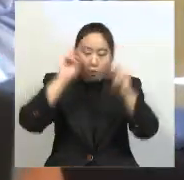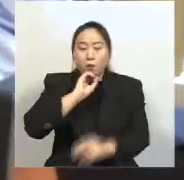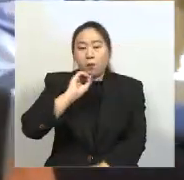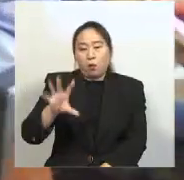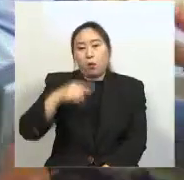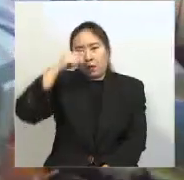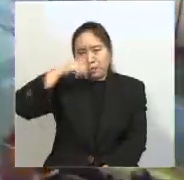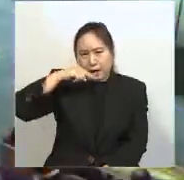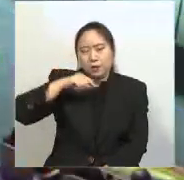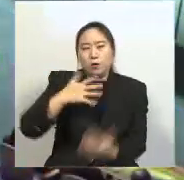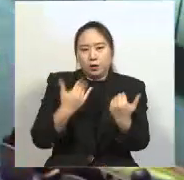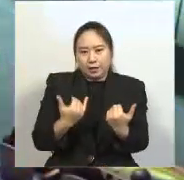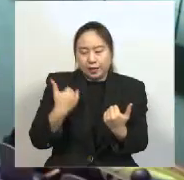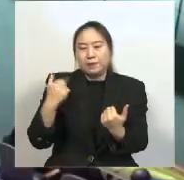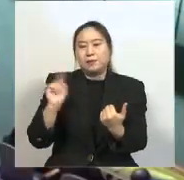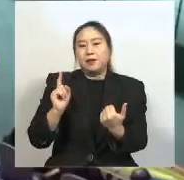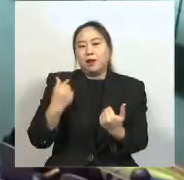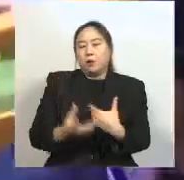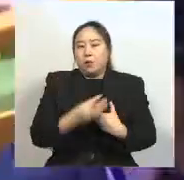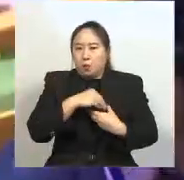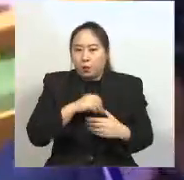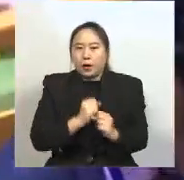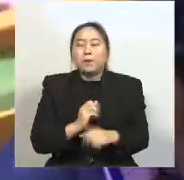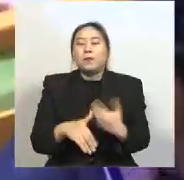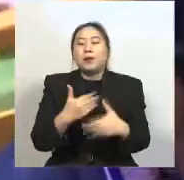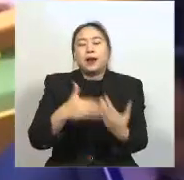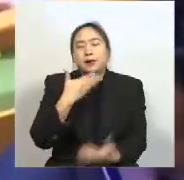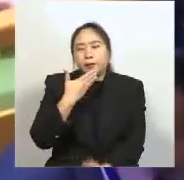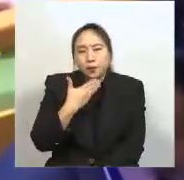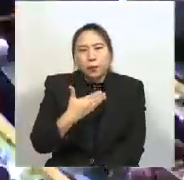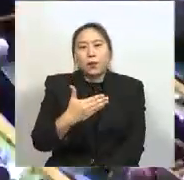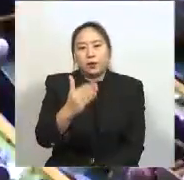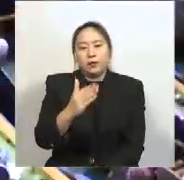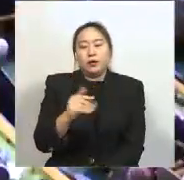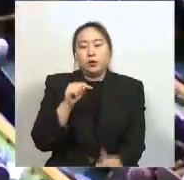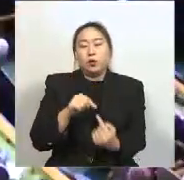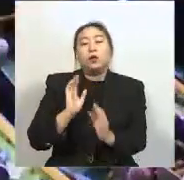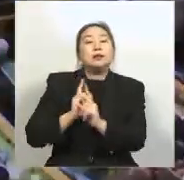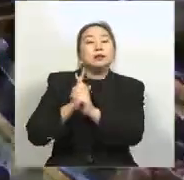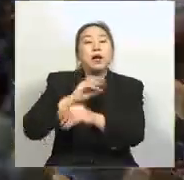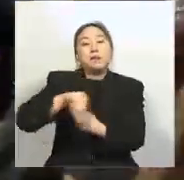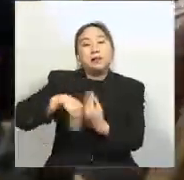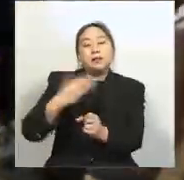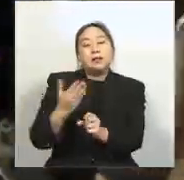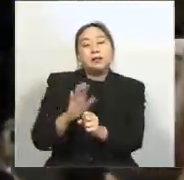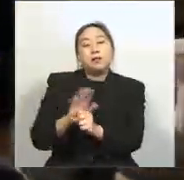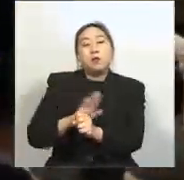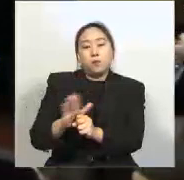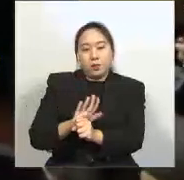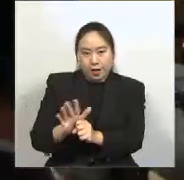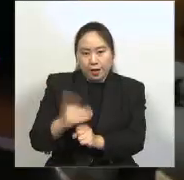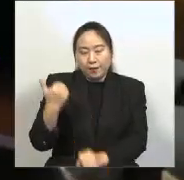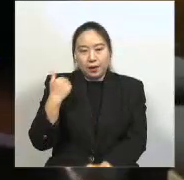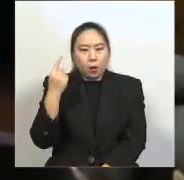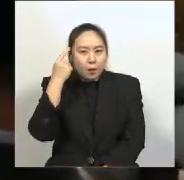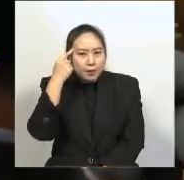ำว่าประเทศไทยได้ยึดถือแนวทางเพื่อการพัฒนาอย่างยั่งยืนมาโดยตลอดตามหลักปรัชญาเศรษฐกิจพอเพียงและได้แลกเปลี่